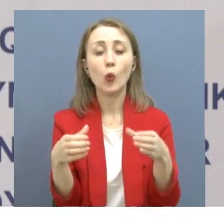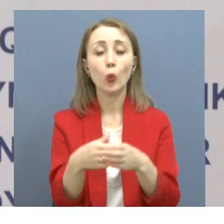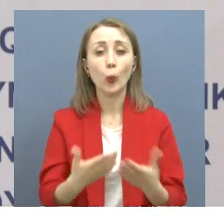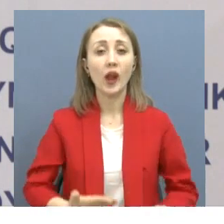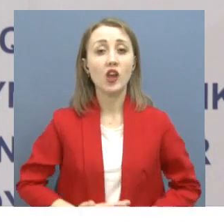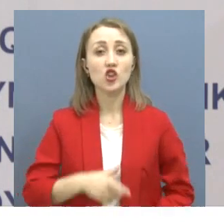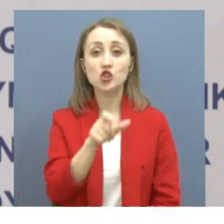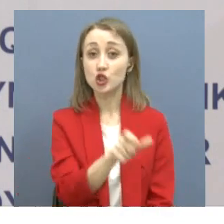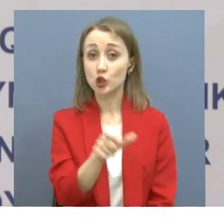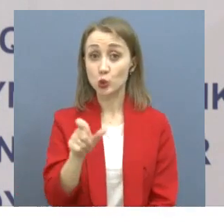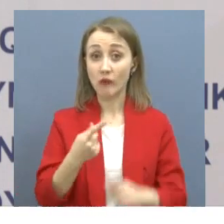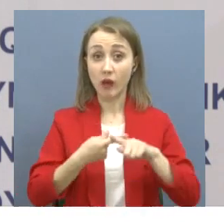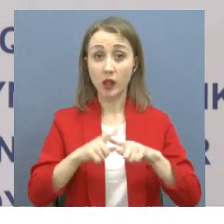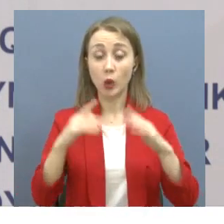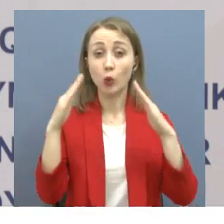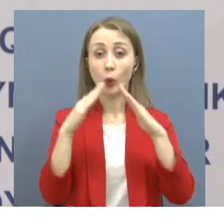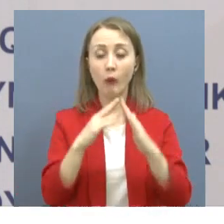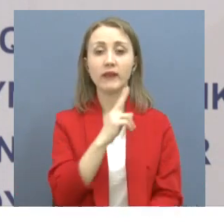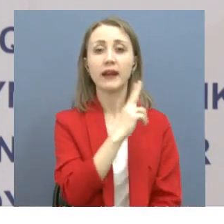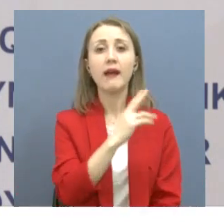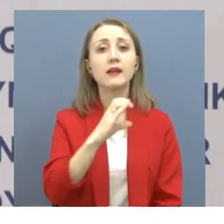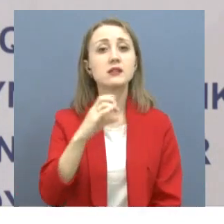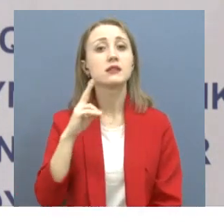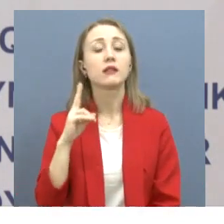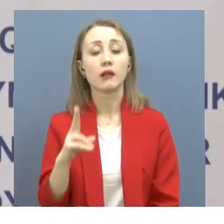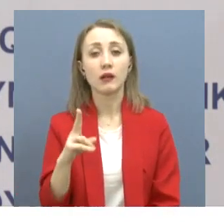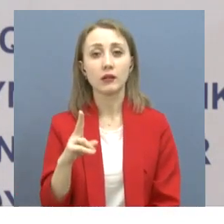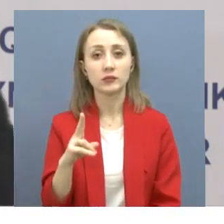жильцов, КСК и,